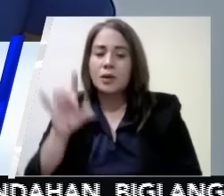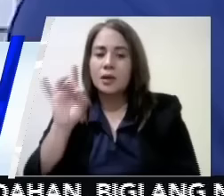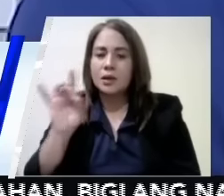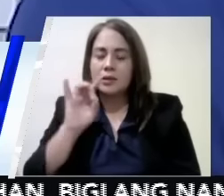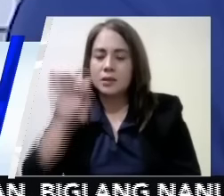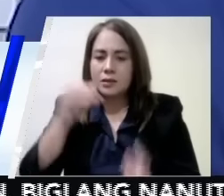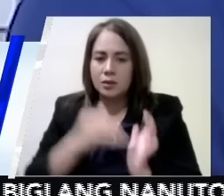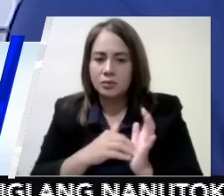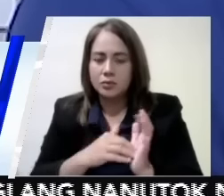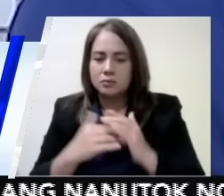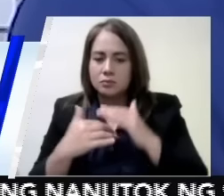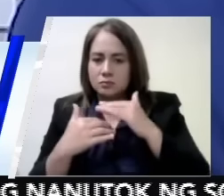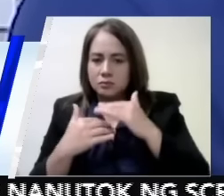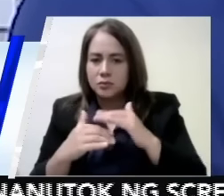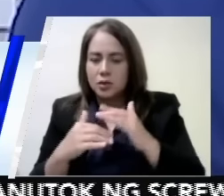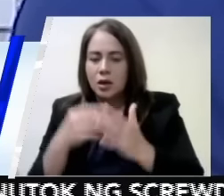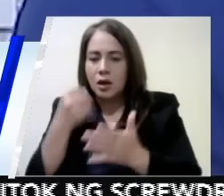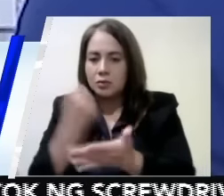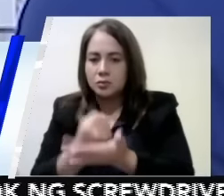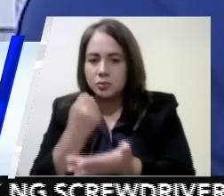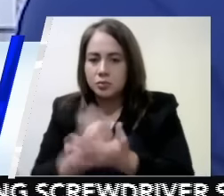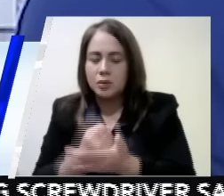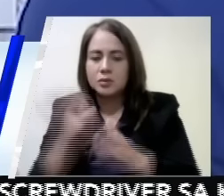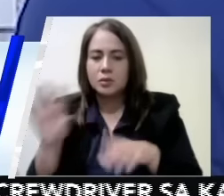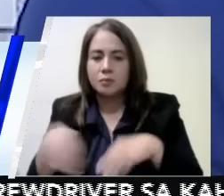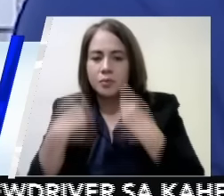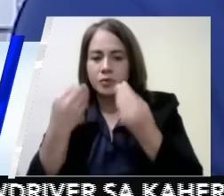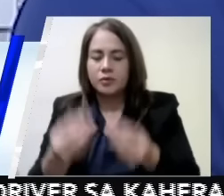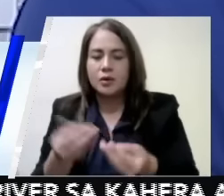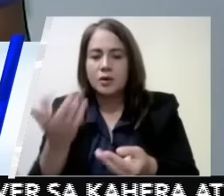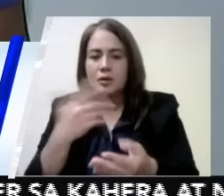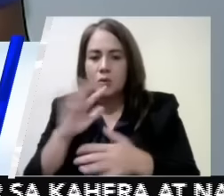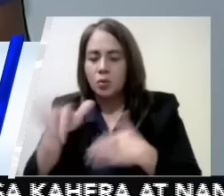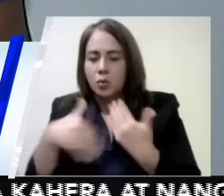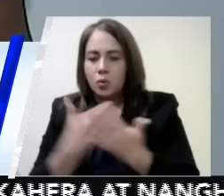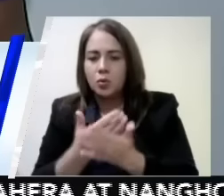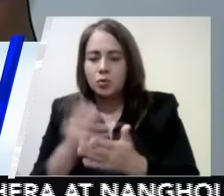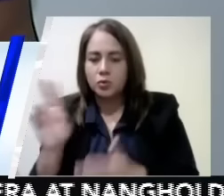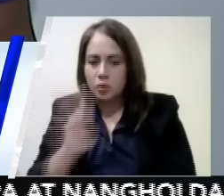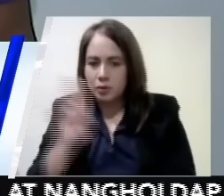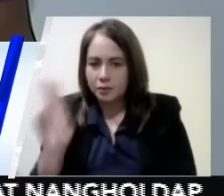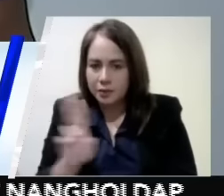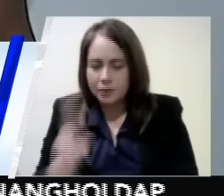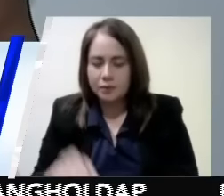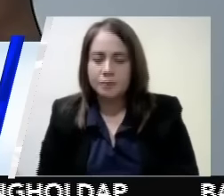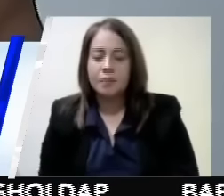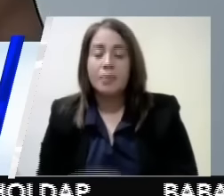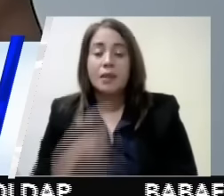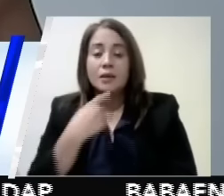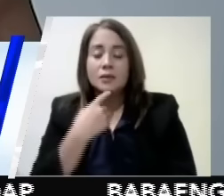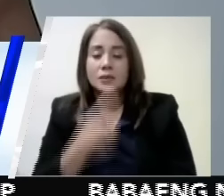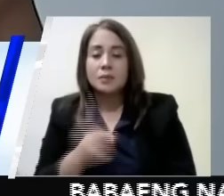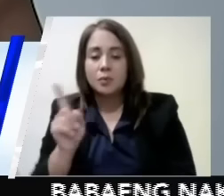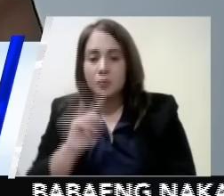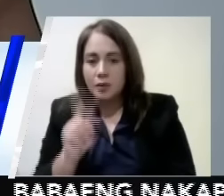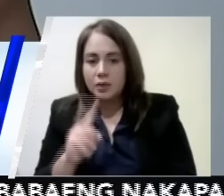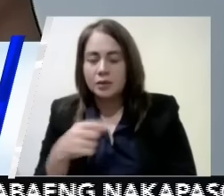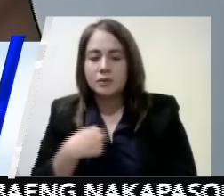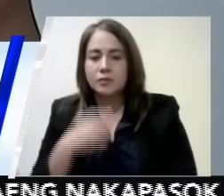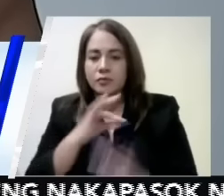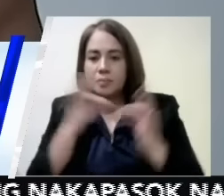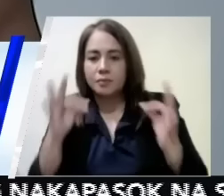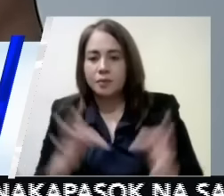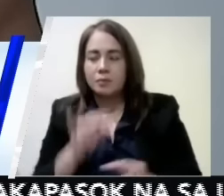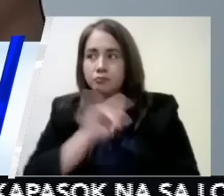ganyan. Sila daw po magpo-provide lahat ng mga gagamitin. Ang sabi sa kanila, Pebrero sila pupunta sa South